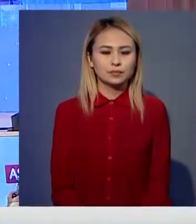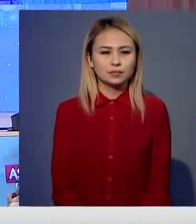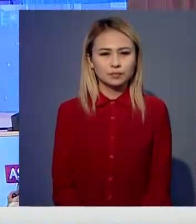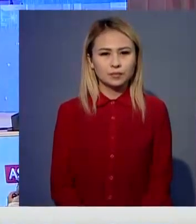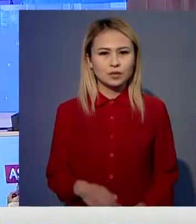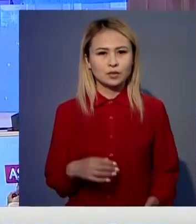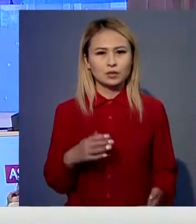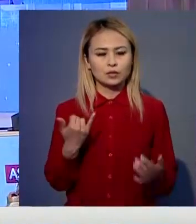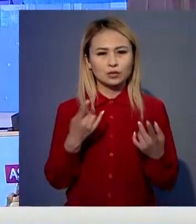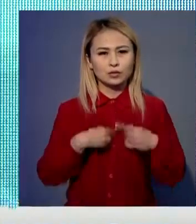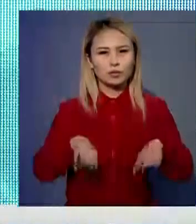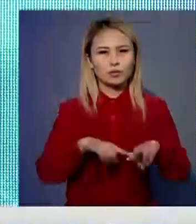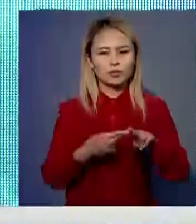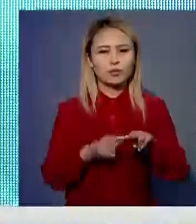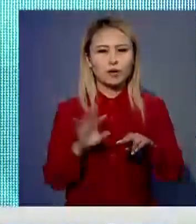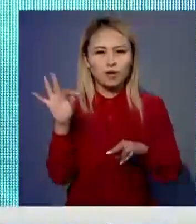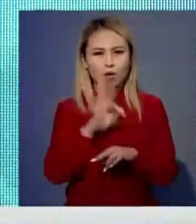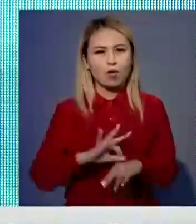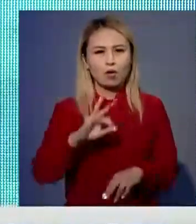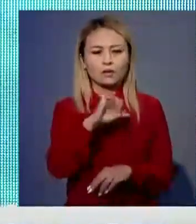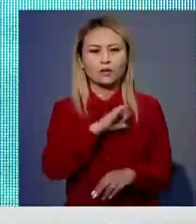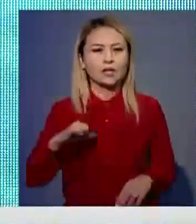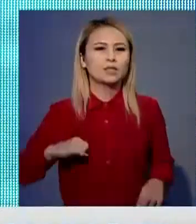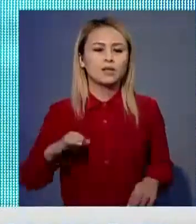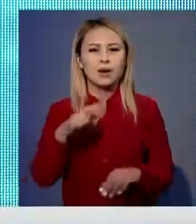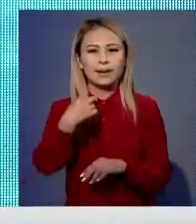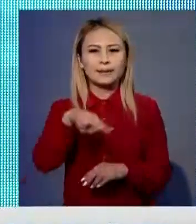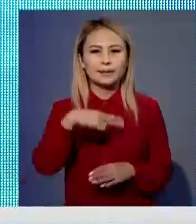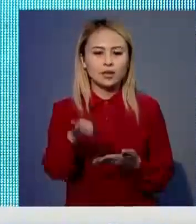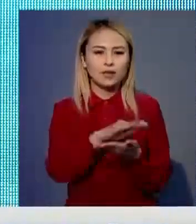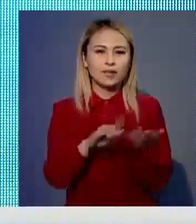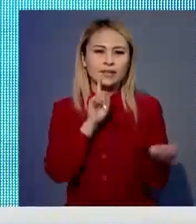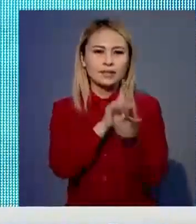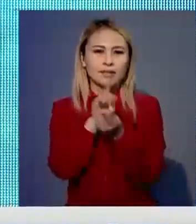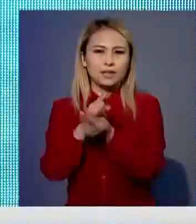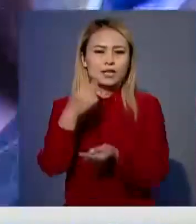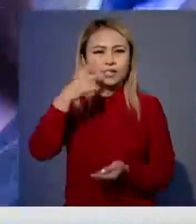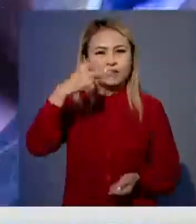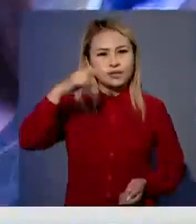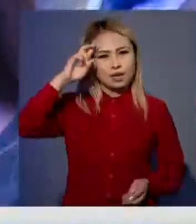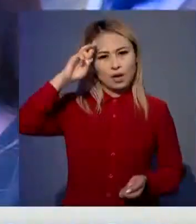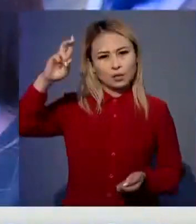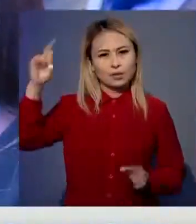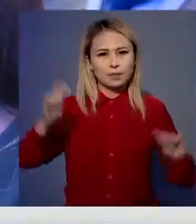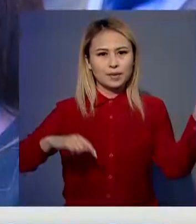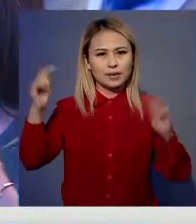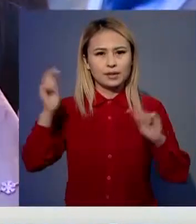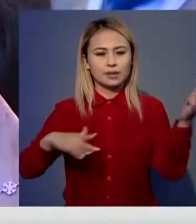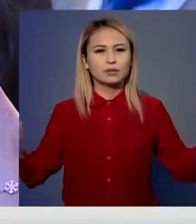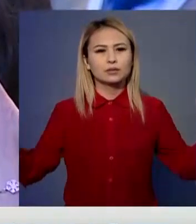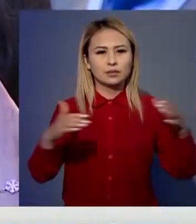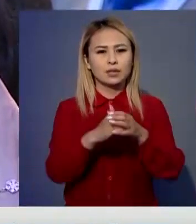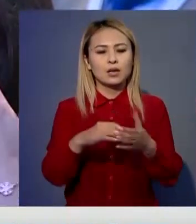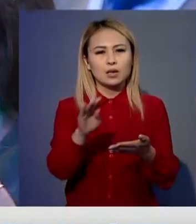Қазіргі қоғамның рухани құндылықтары жайында ой толғаған әдебиет алыптарының кездесуіне 20 елдің қаламгері қатысты. Жиын басында